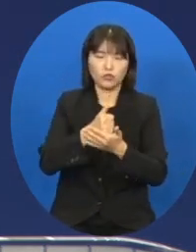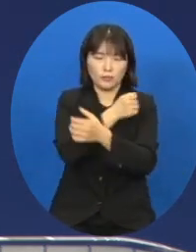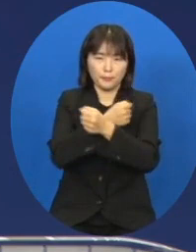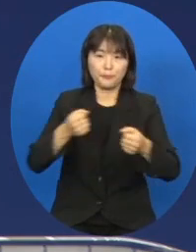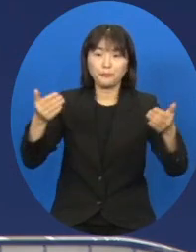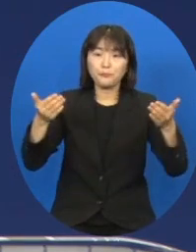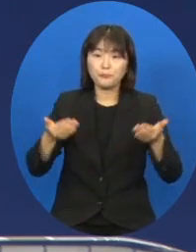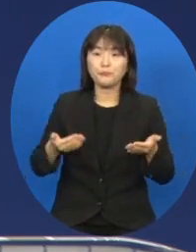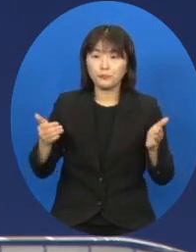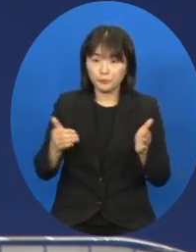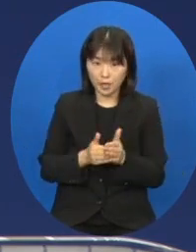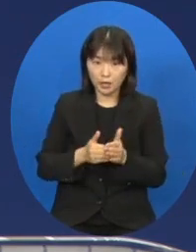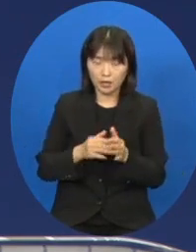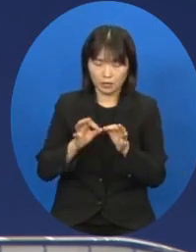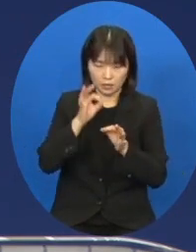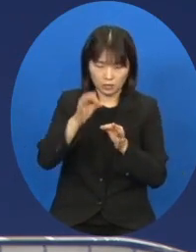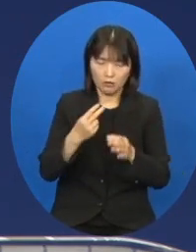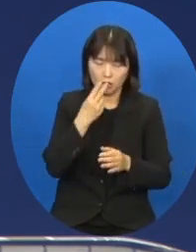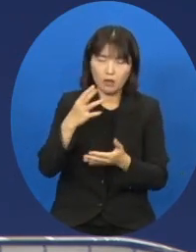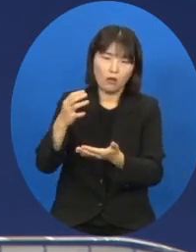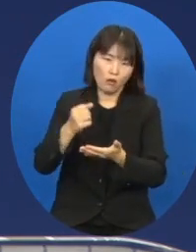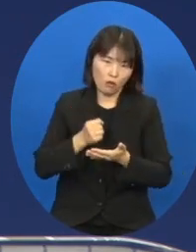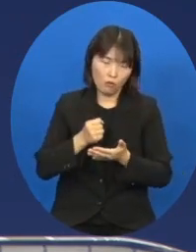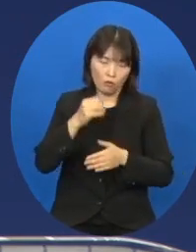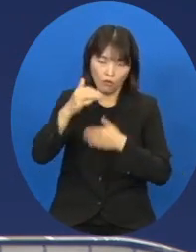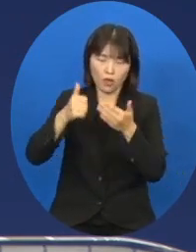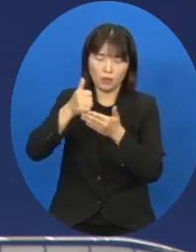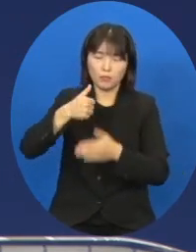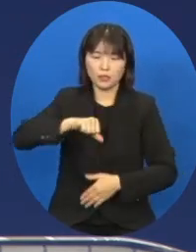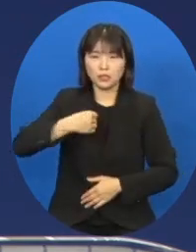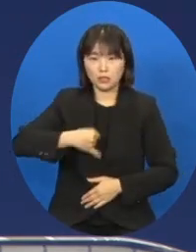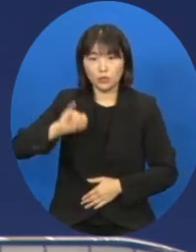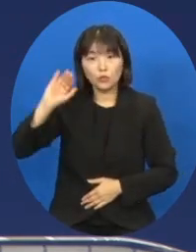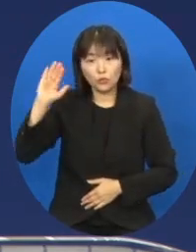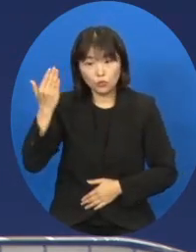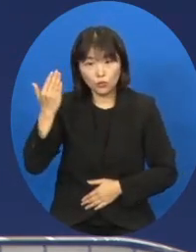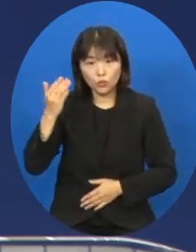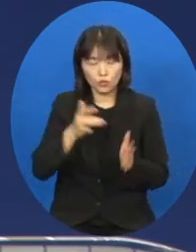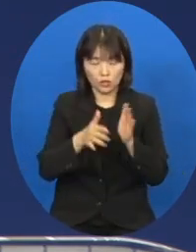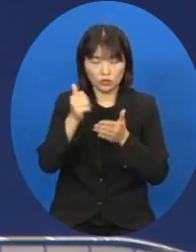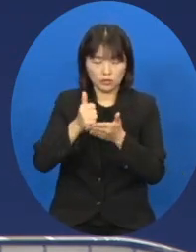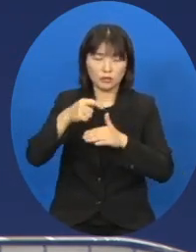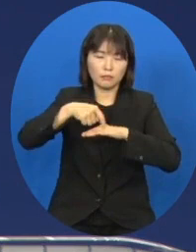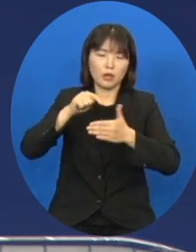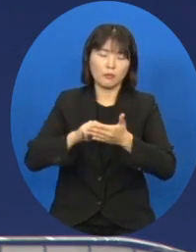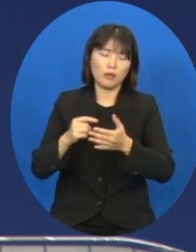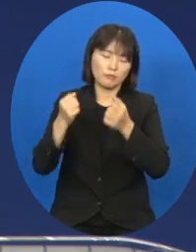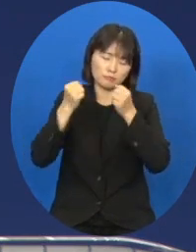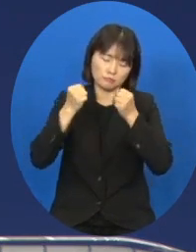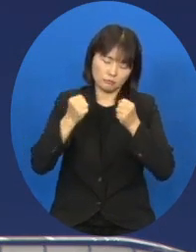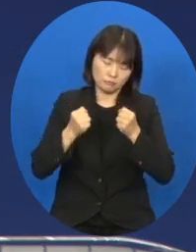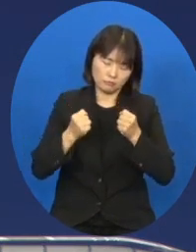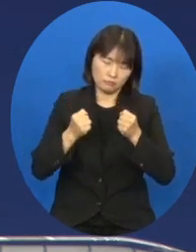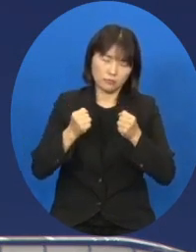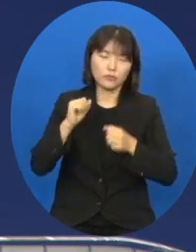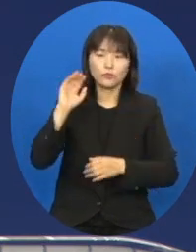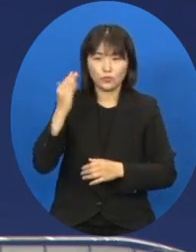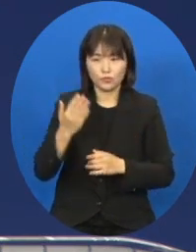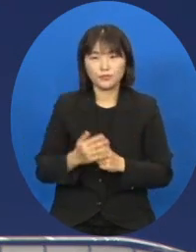그리고 영생을 얻고 하나님의 자녀가 되고 그리고 예수님이 그 마음에 거하시게 되지